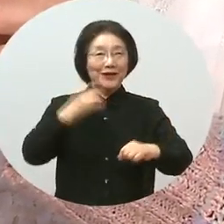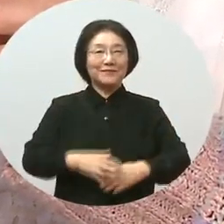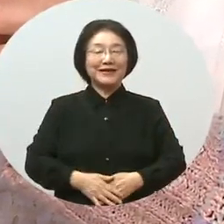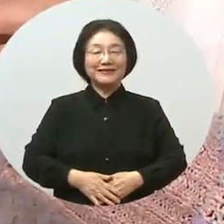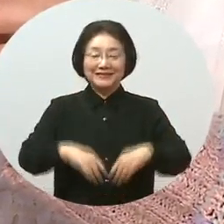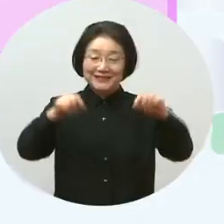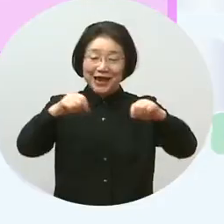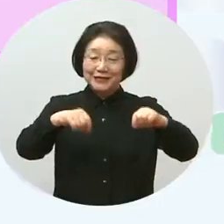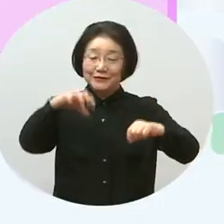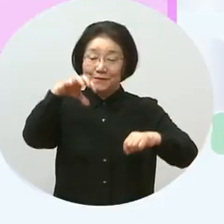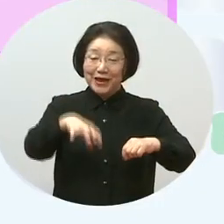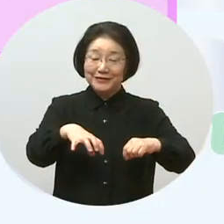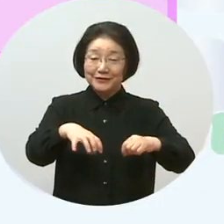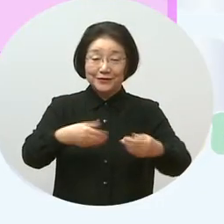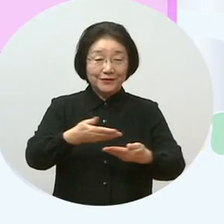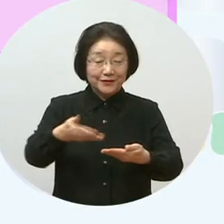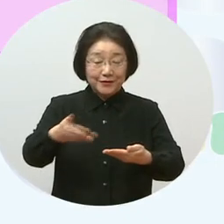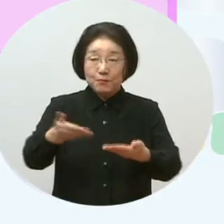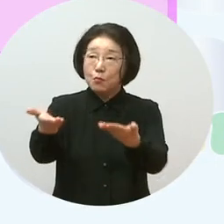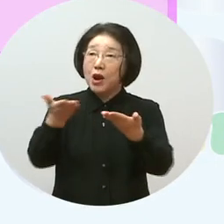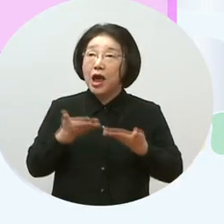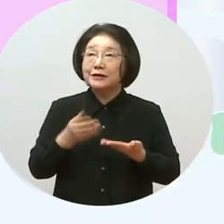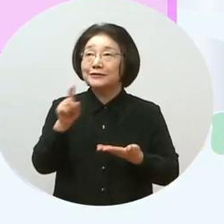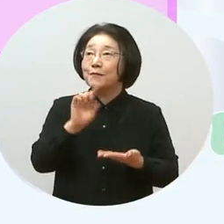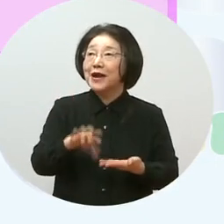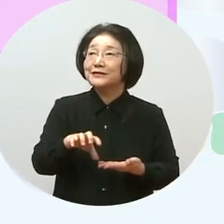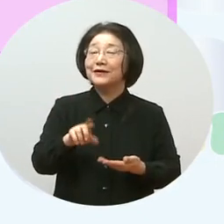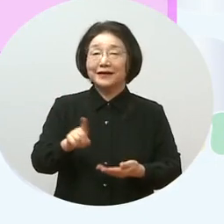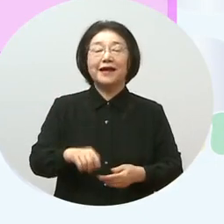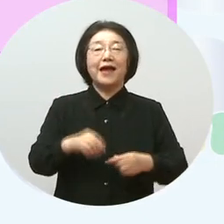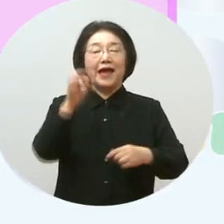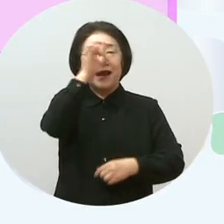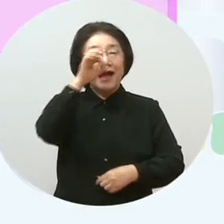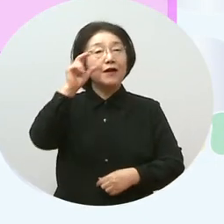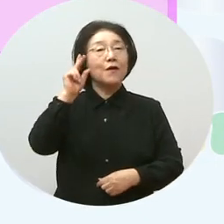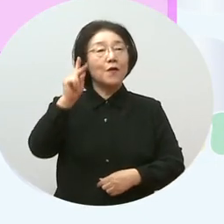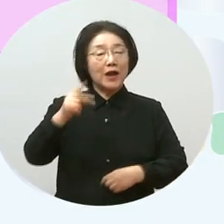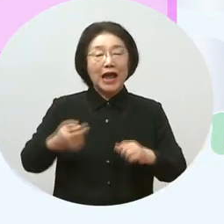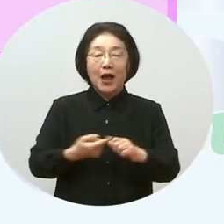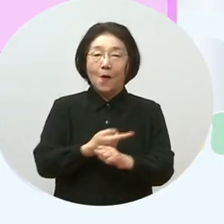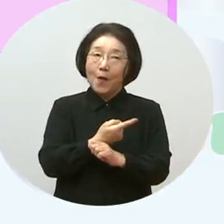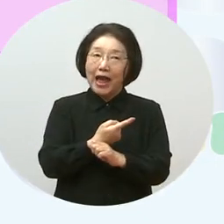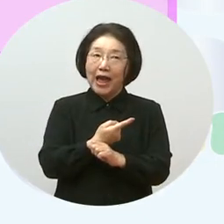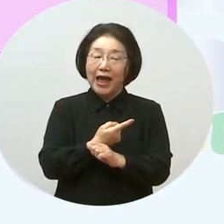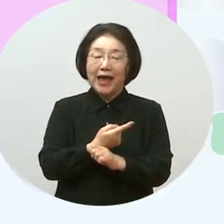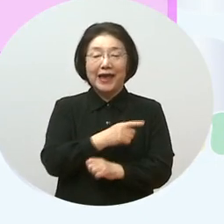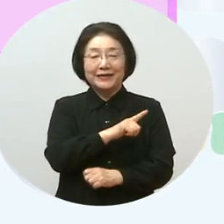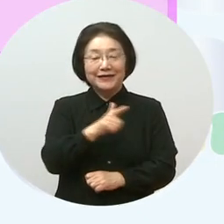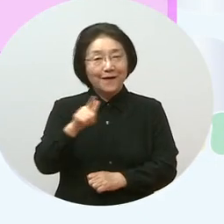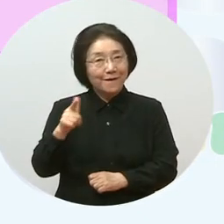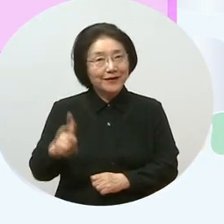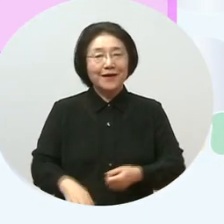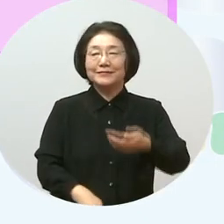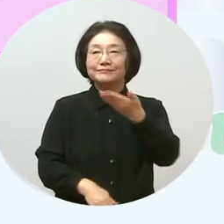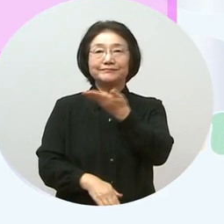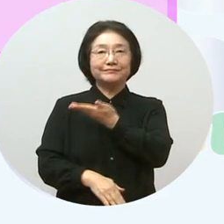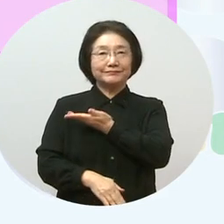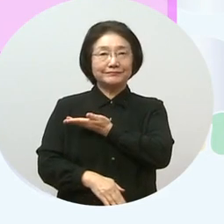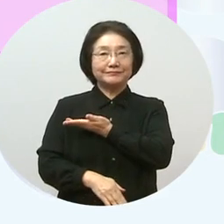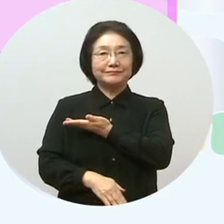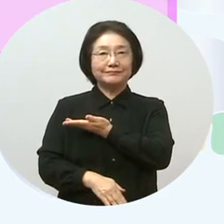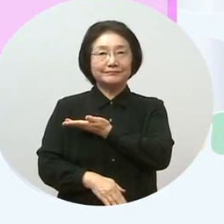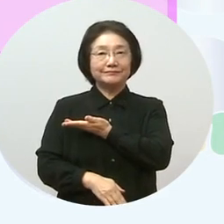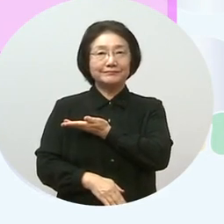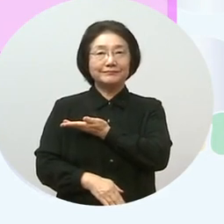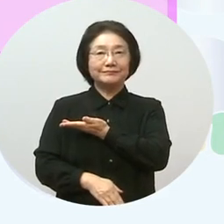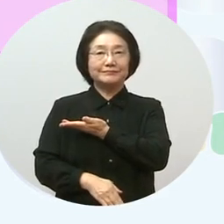もらえるんですか？ はい、こちらは観光課や各市民センター、公民館のほか、小田急電鉄、江ノ島電鉄、